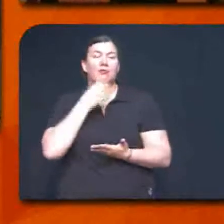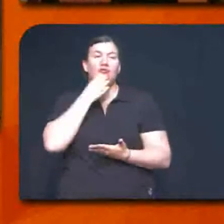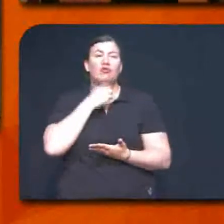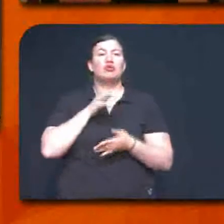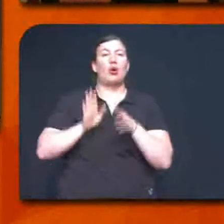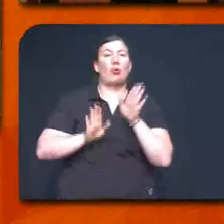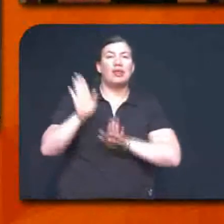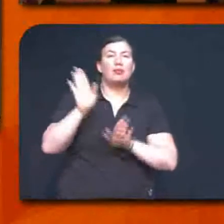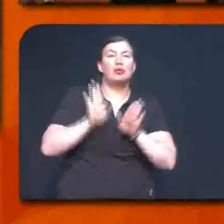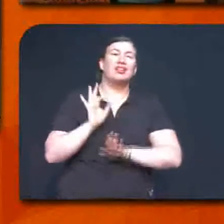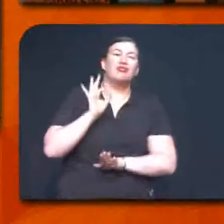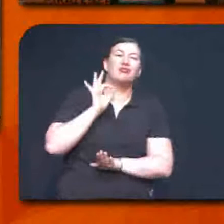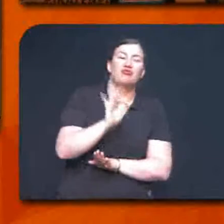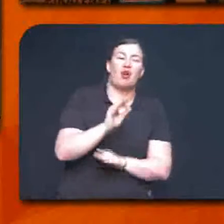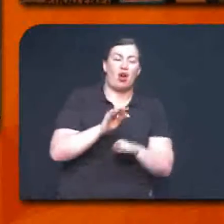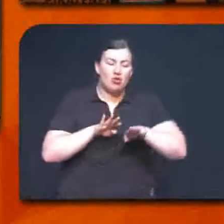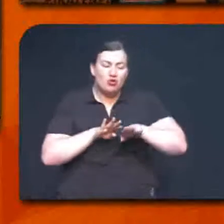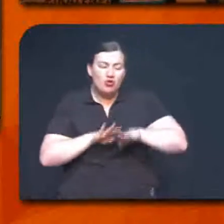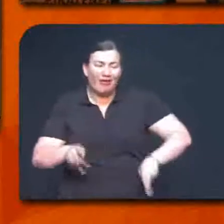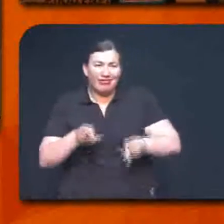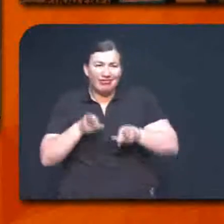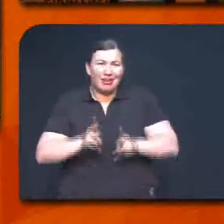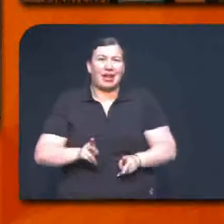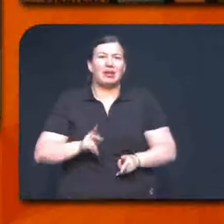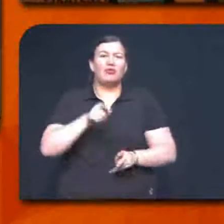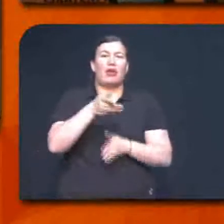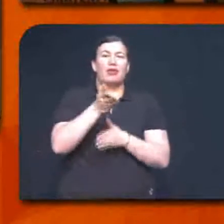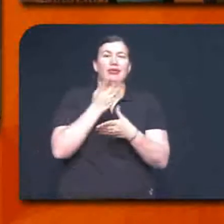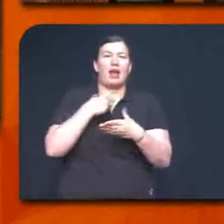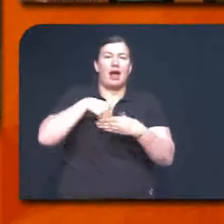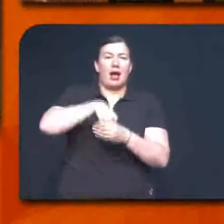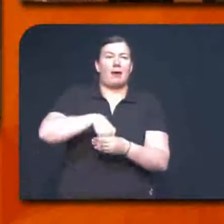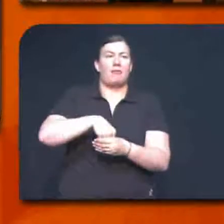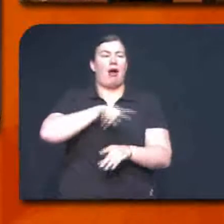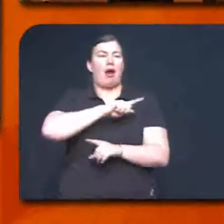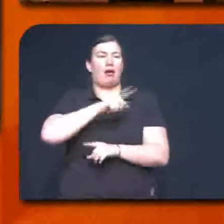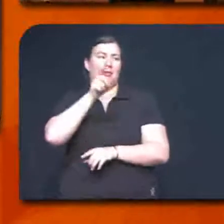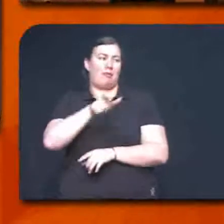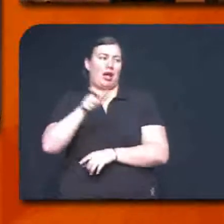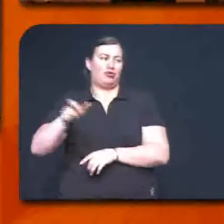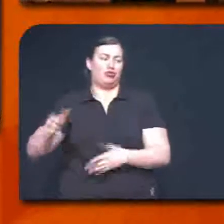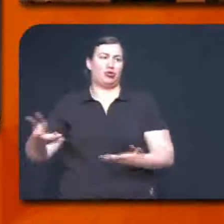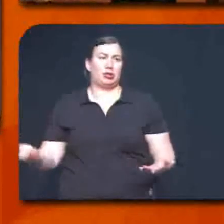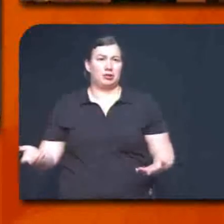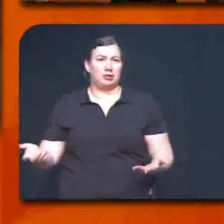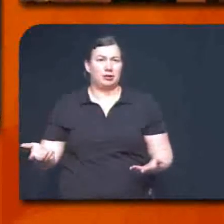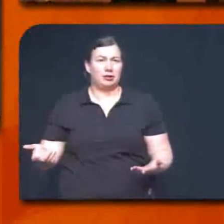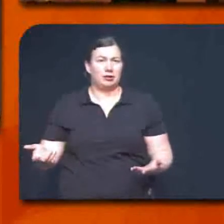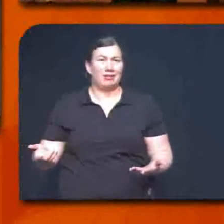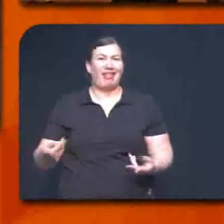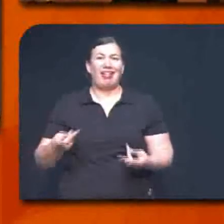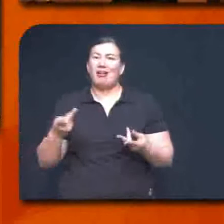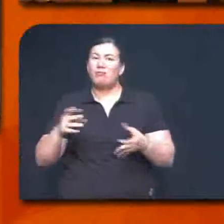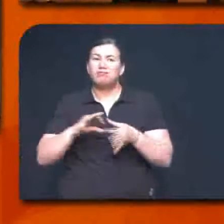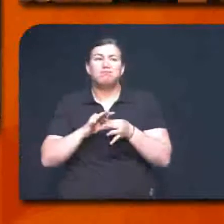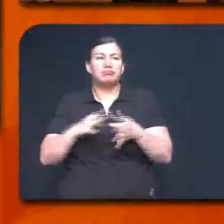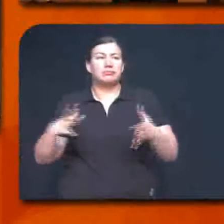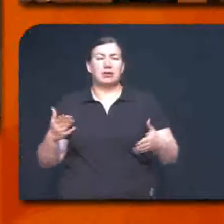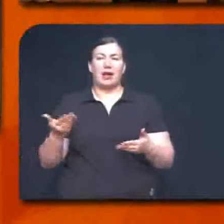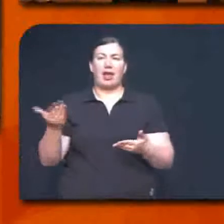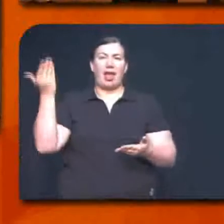für Grundrechte und für die Teilhabe aller Menschen ein und eben auch gerade Unabhängigkeit von ihrer Herkunft